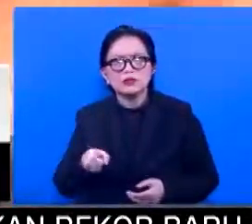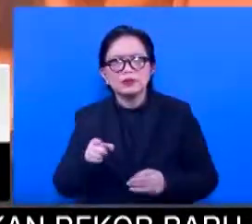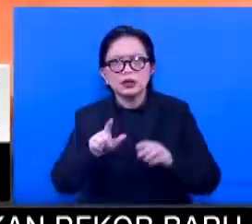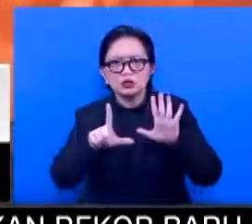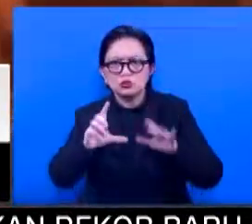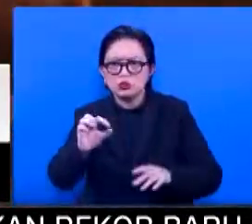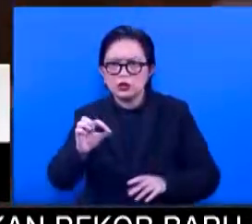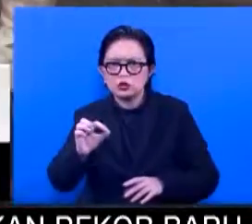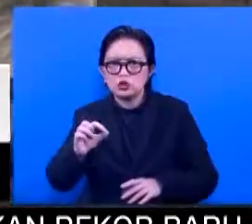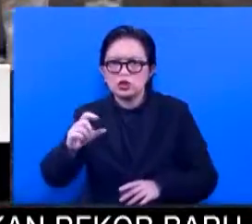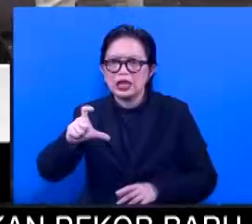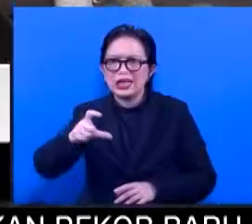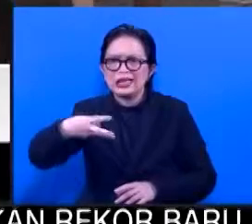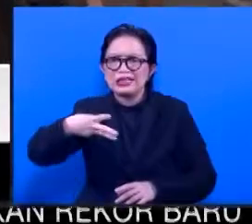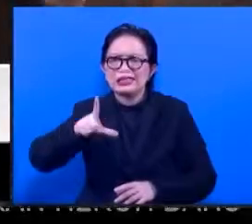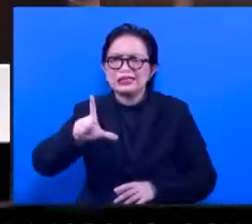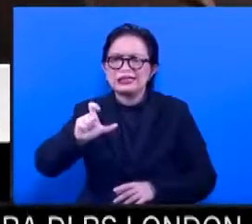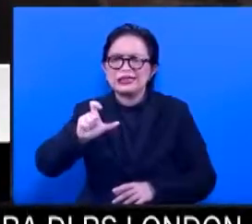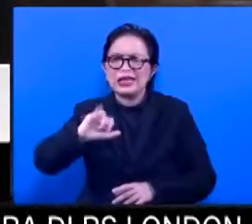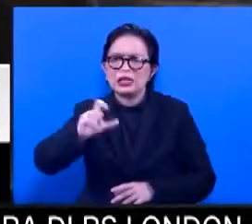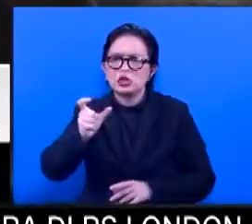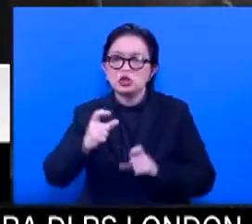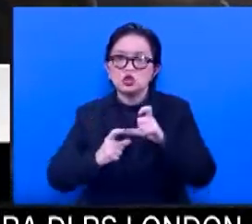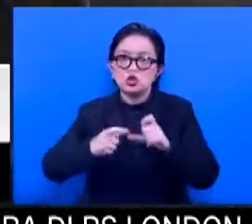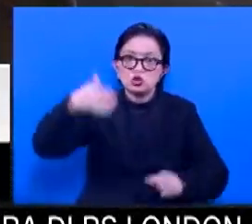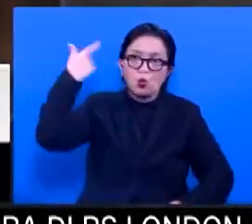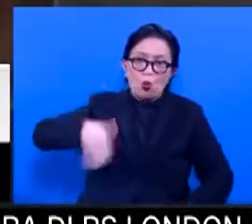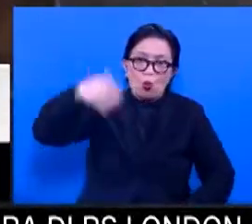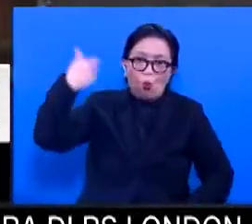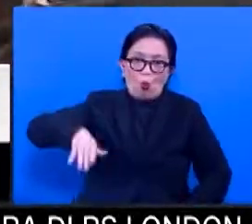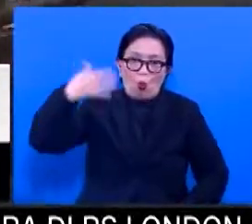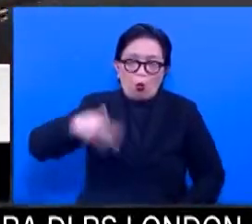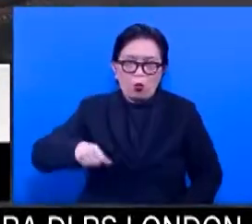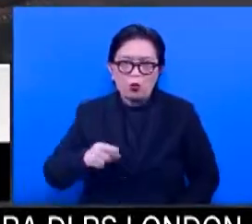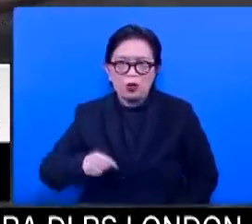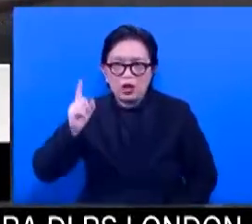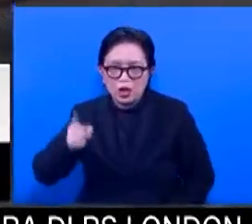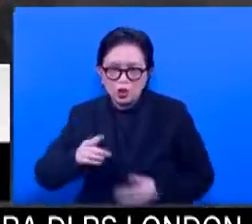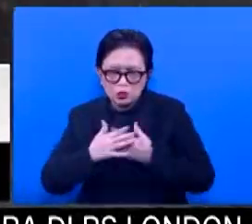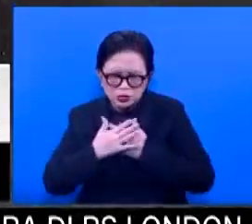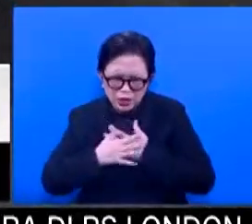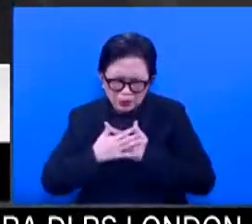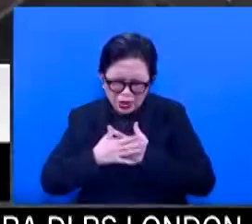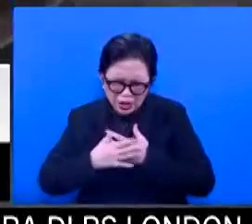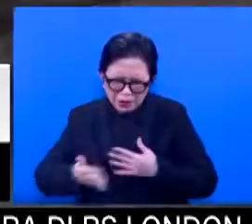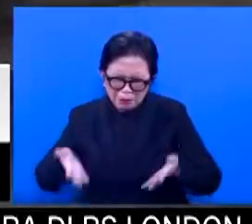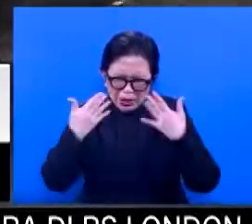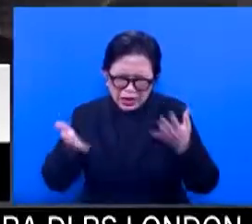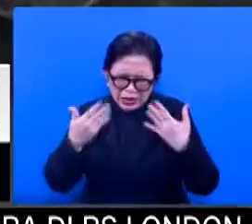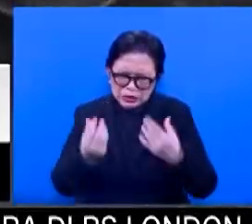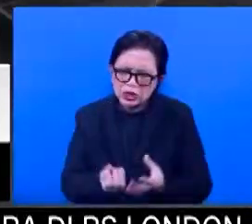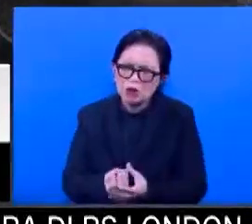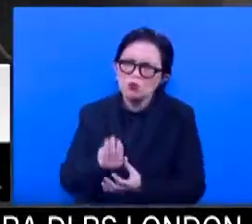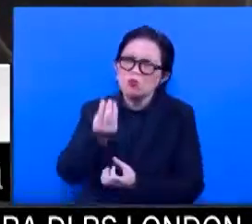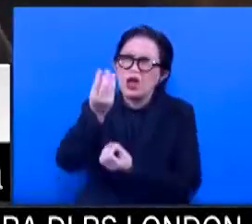derajat Celcius. Ini definisi harus sabar sama kuat nahan panas dan nahan asap. Nggak